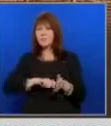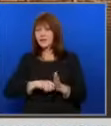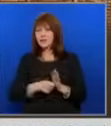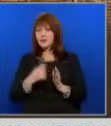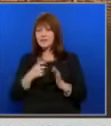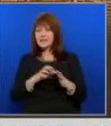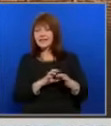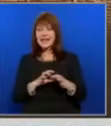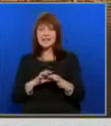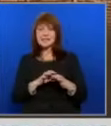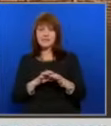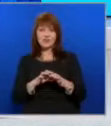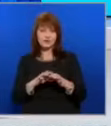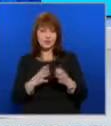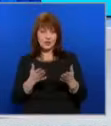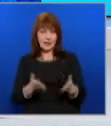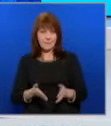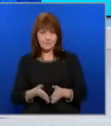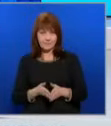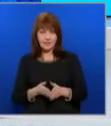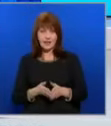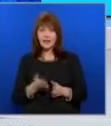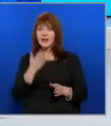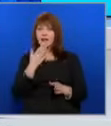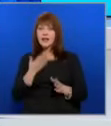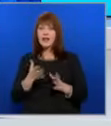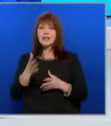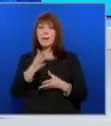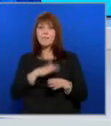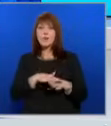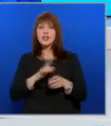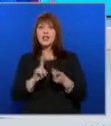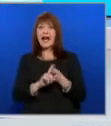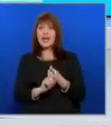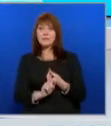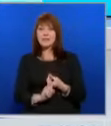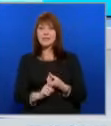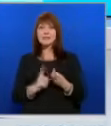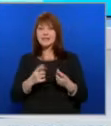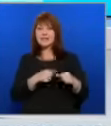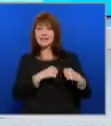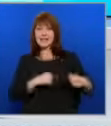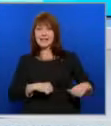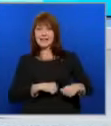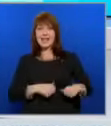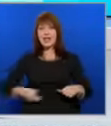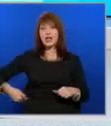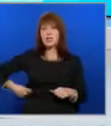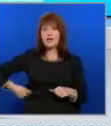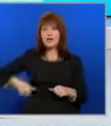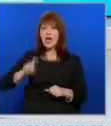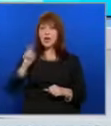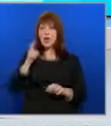зависимостта си от изкопаемите горива. Да покориш Килиманджаро с трансплантирани сърце и бъбрек. Георги